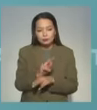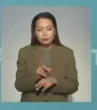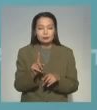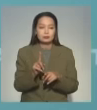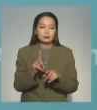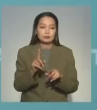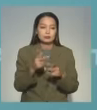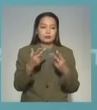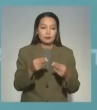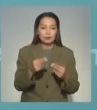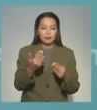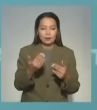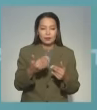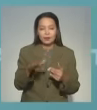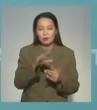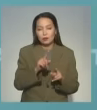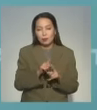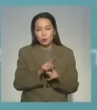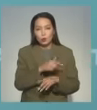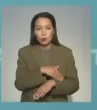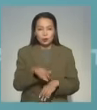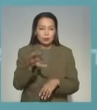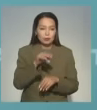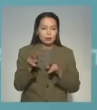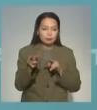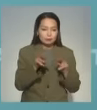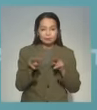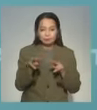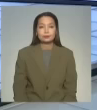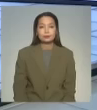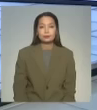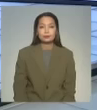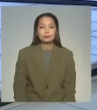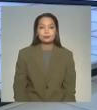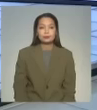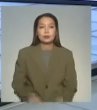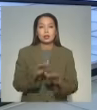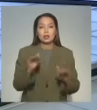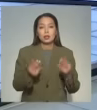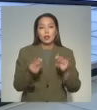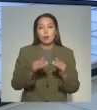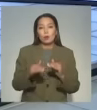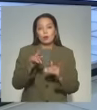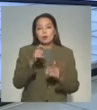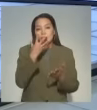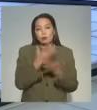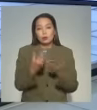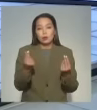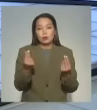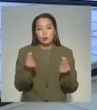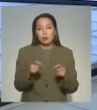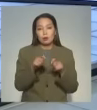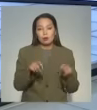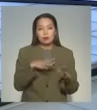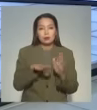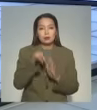предприятия есть средства. Это все есть в плане. Его лишь выполнять и смотреть за ним. Детскую игровую площадку за собственные средства